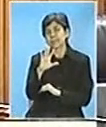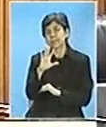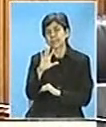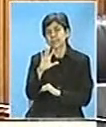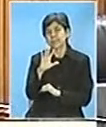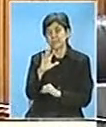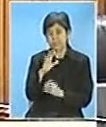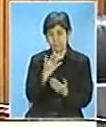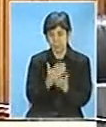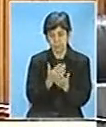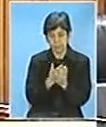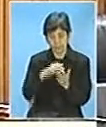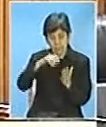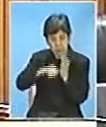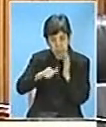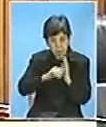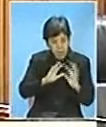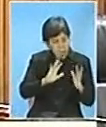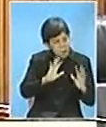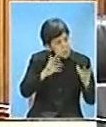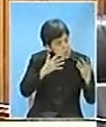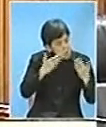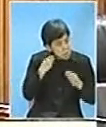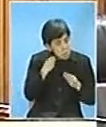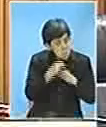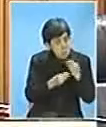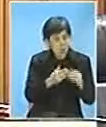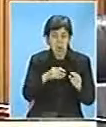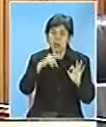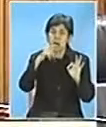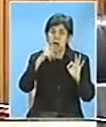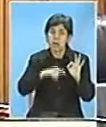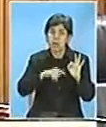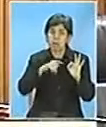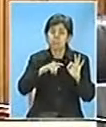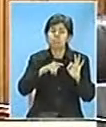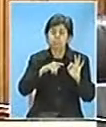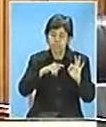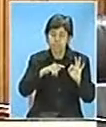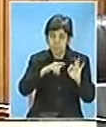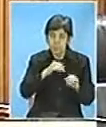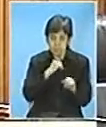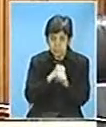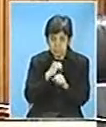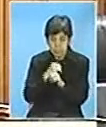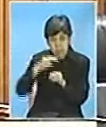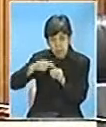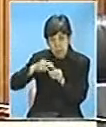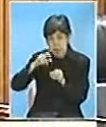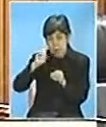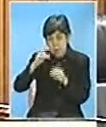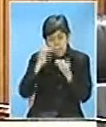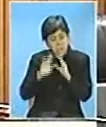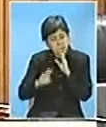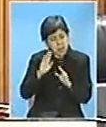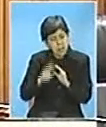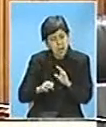งินที่สมาชิกที่หายไปก็ประมาณเดือนละประมาณ 9,000 บาทเพราะค่าใช้จ่ายก็น้ำมันดีเซลที่เราใช้อยู่ในประม